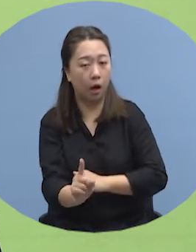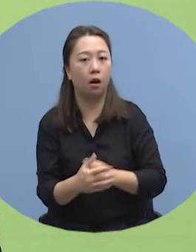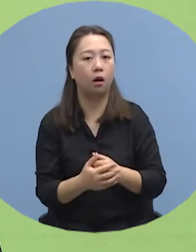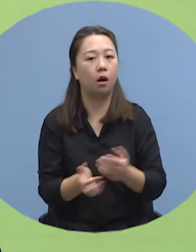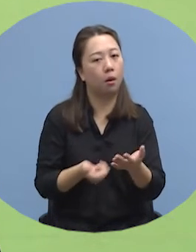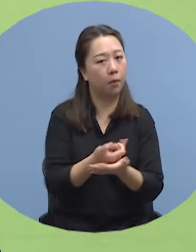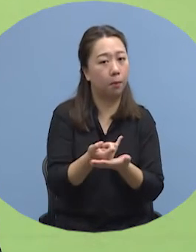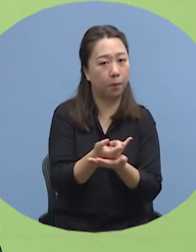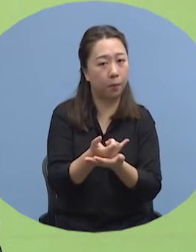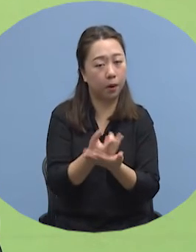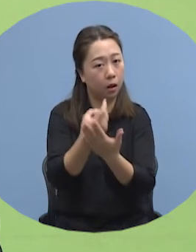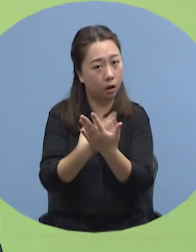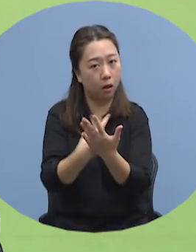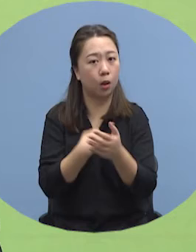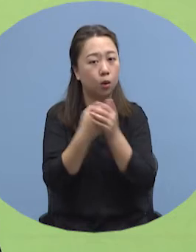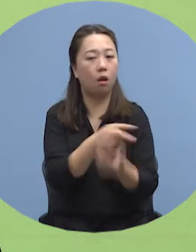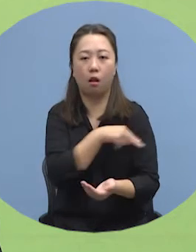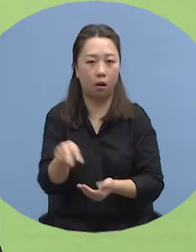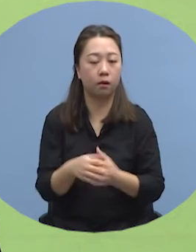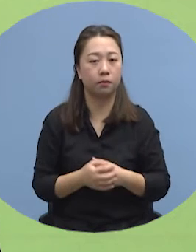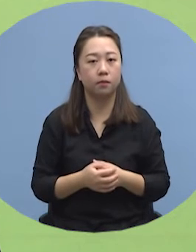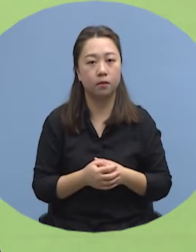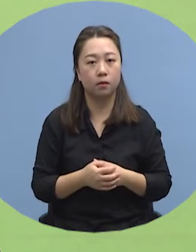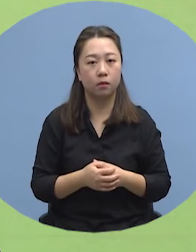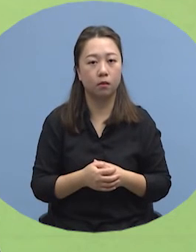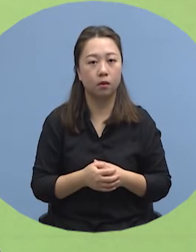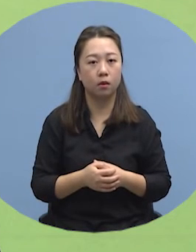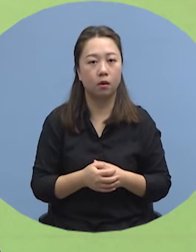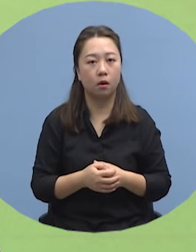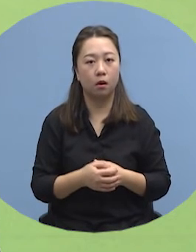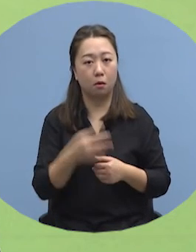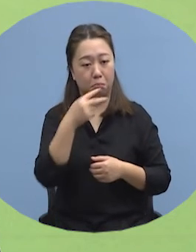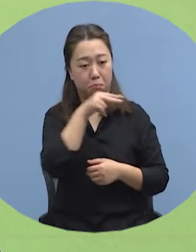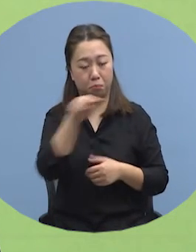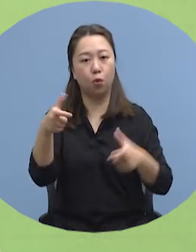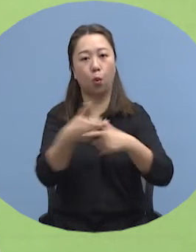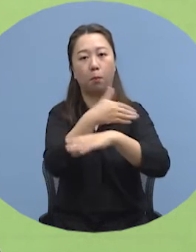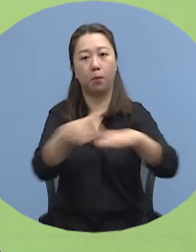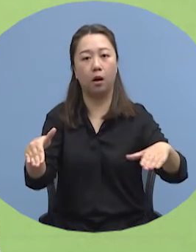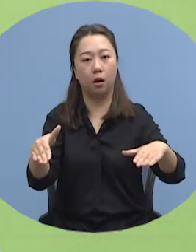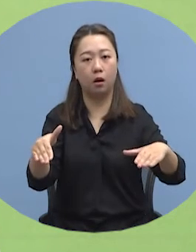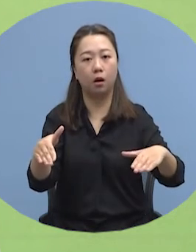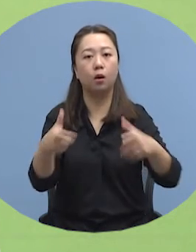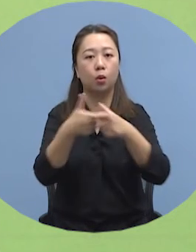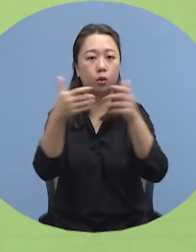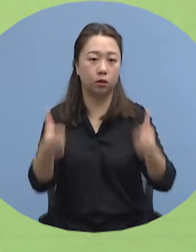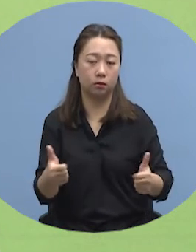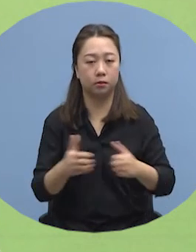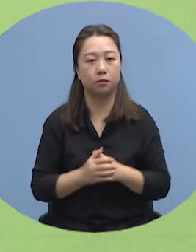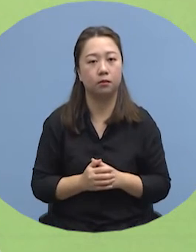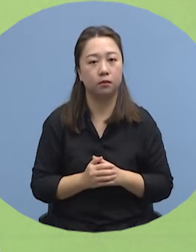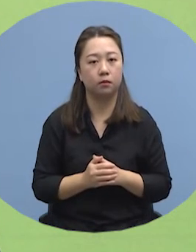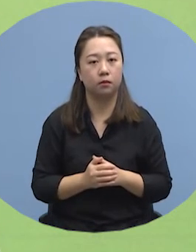的標準是一致的，對所有候選人都是一視同仁，過程是公平公正